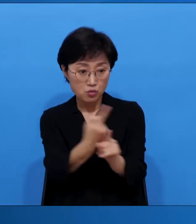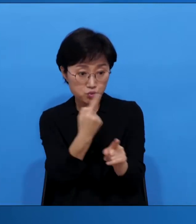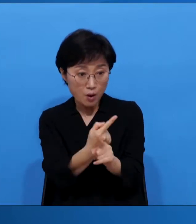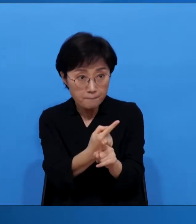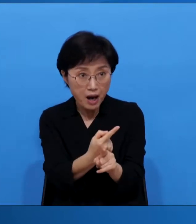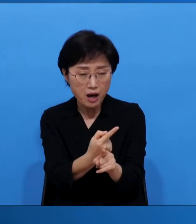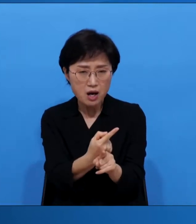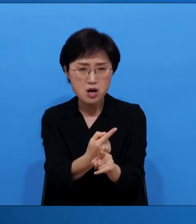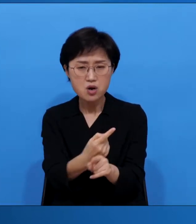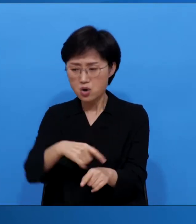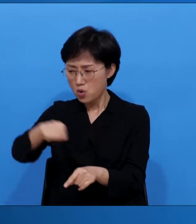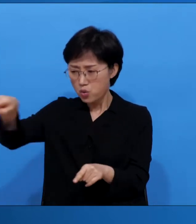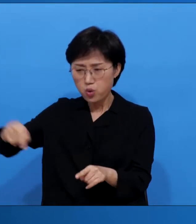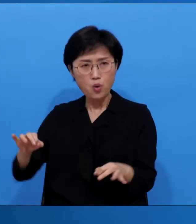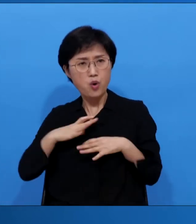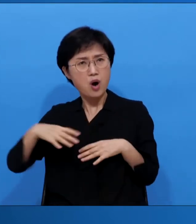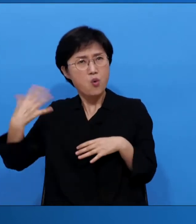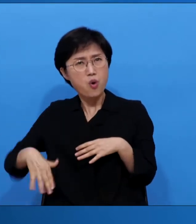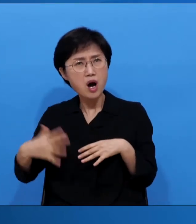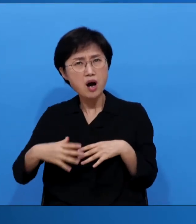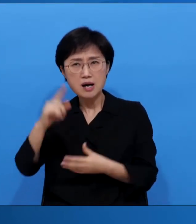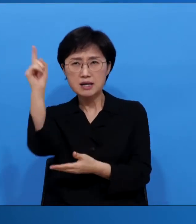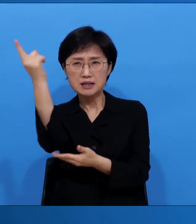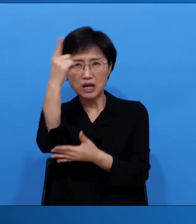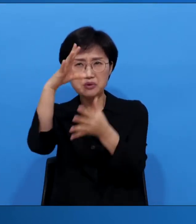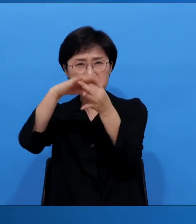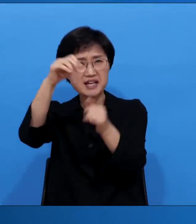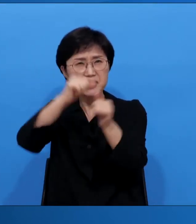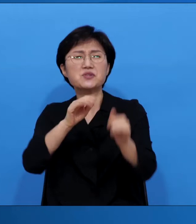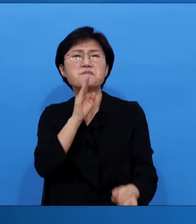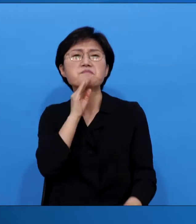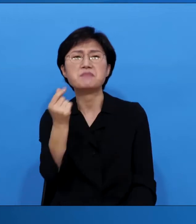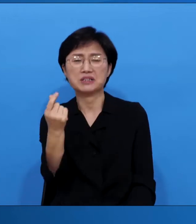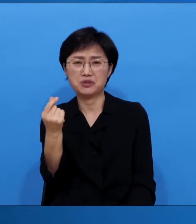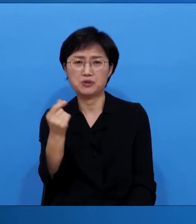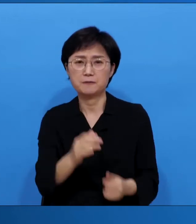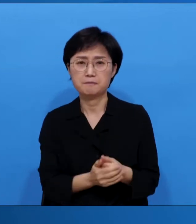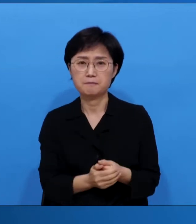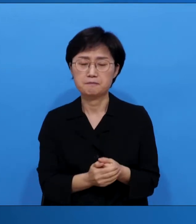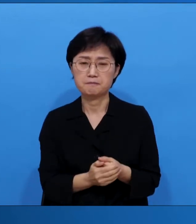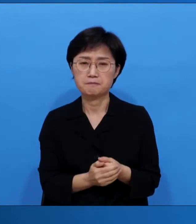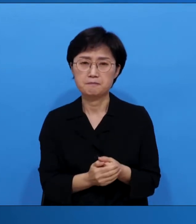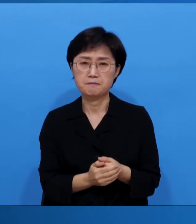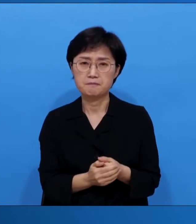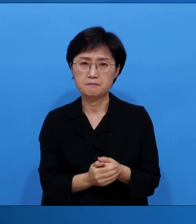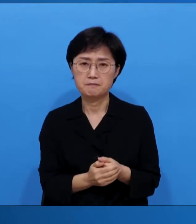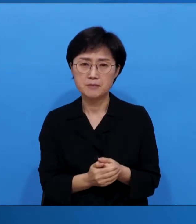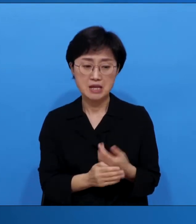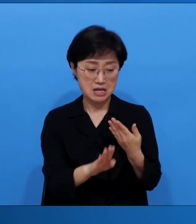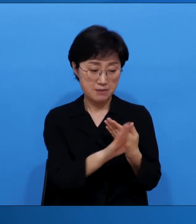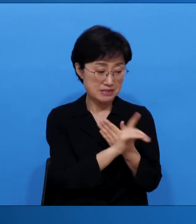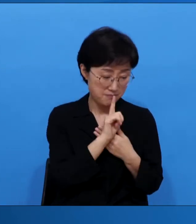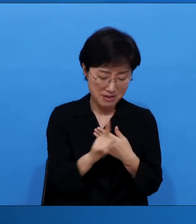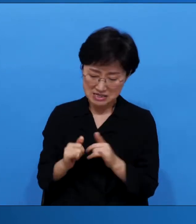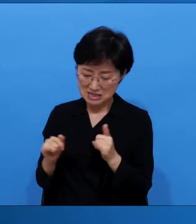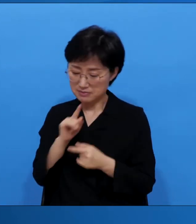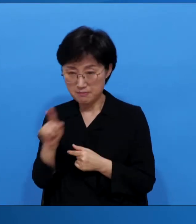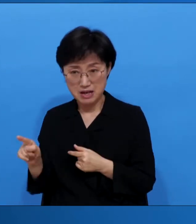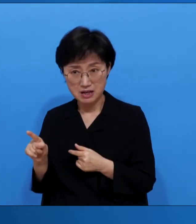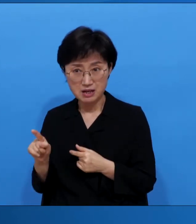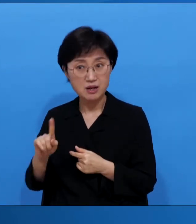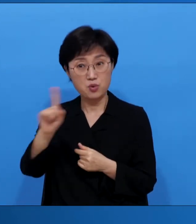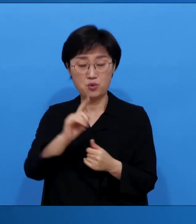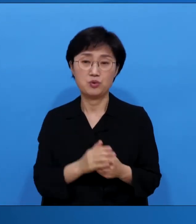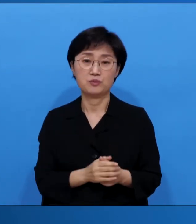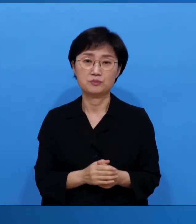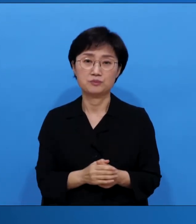자손이 아니냐 이렇게 얘기했잖아요. That some people were so amazed and they were saying, can this be the son of David? 아무 소용 없습니다. It doesn't matter.